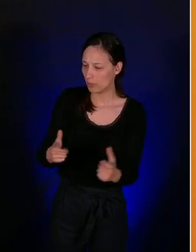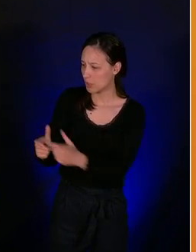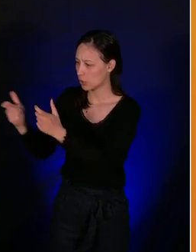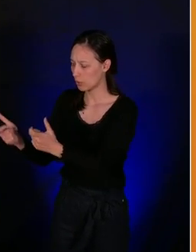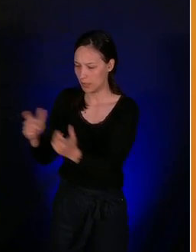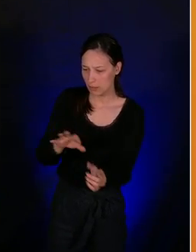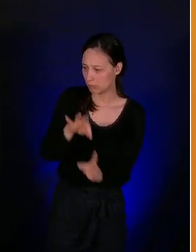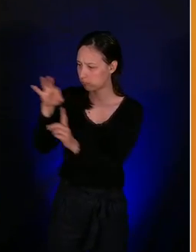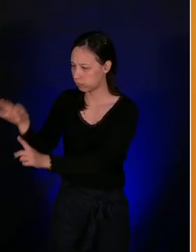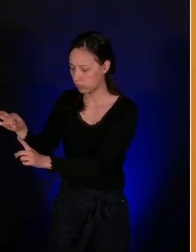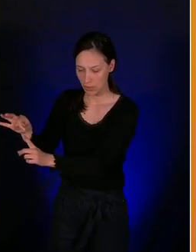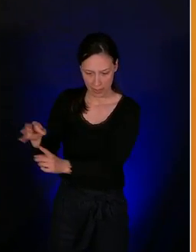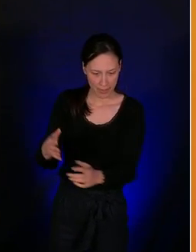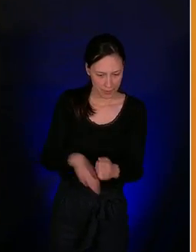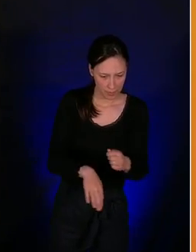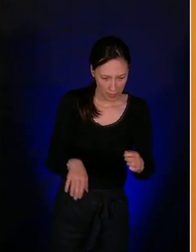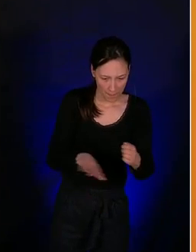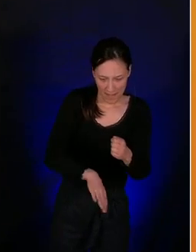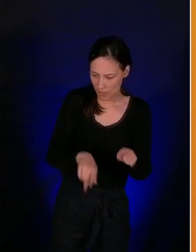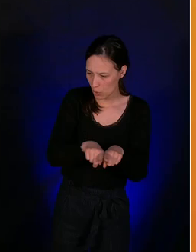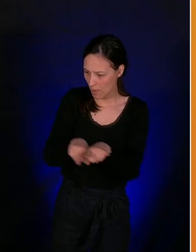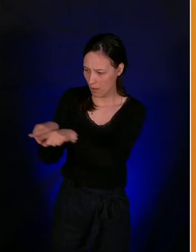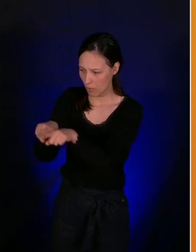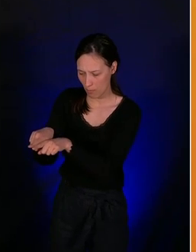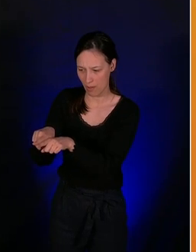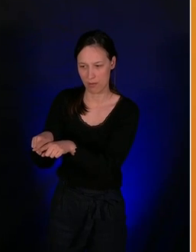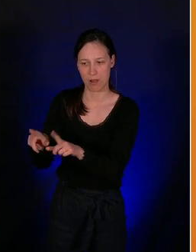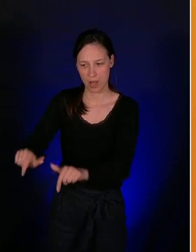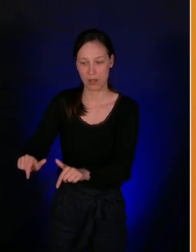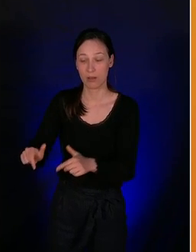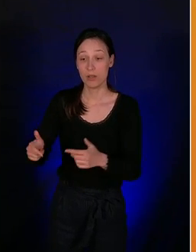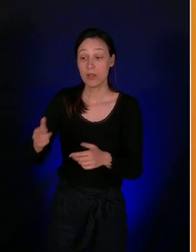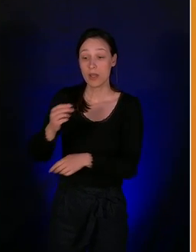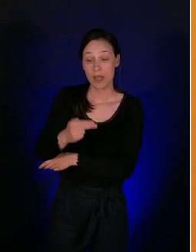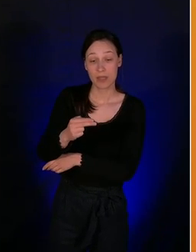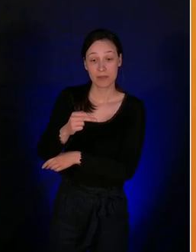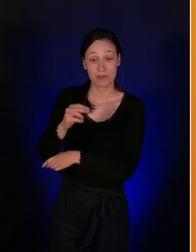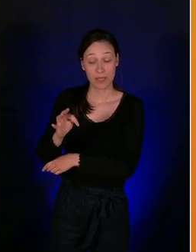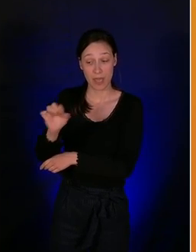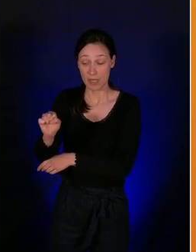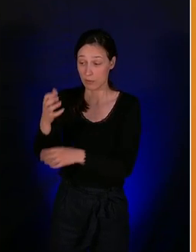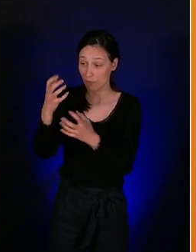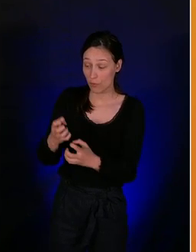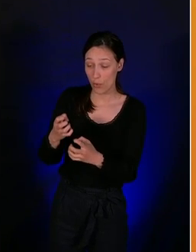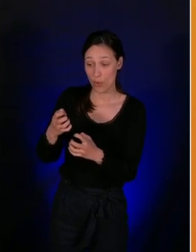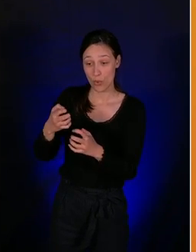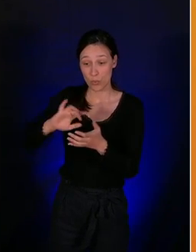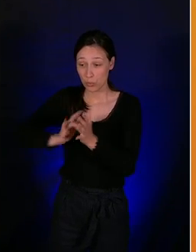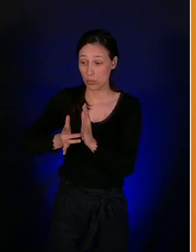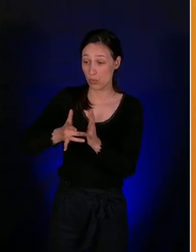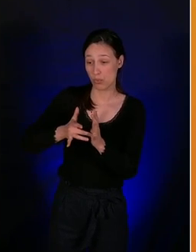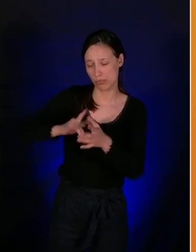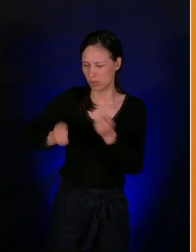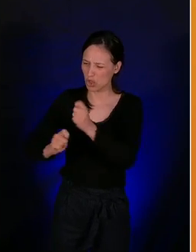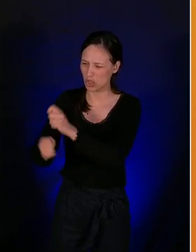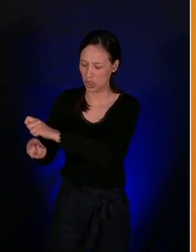Le NSTS ne vise pas à supprimer les statuts et les conventions collectives actuelles. En revanche, il nous faut nous atteler